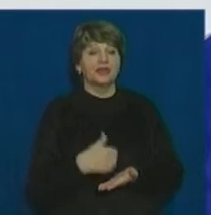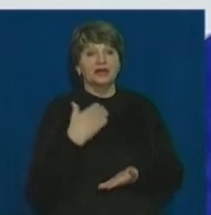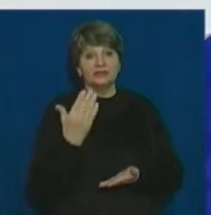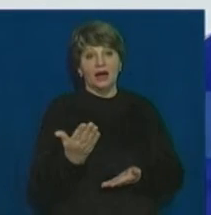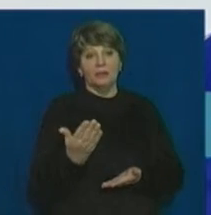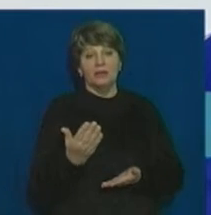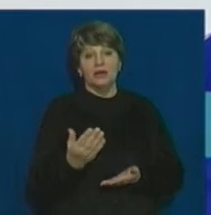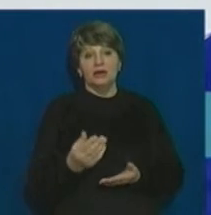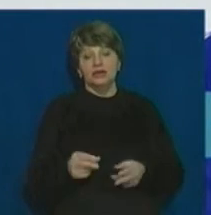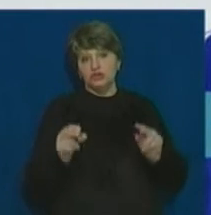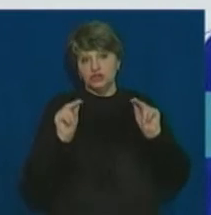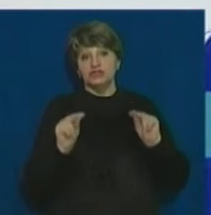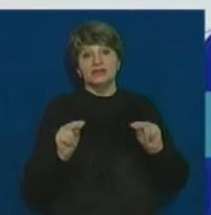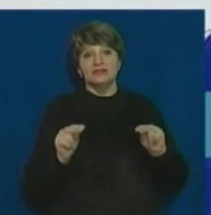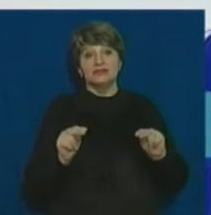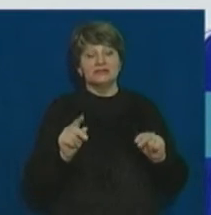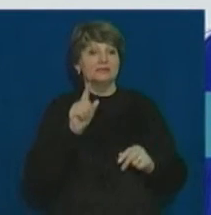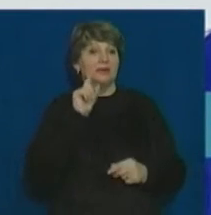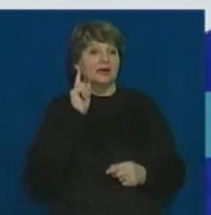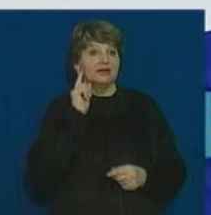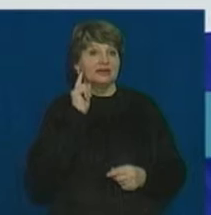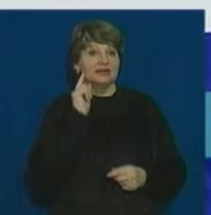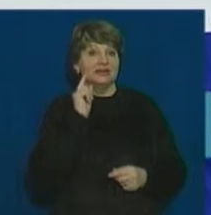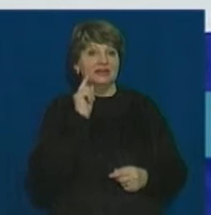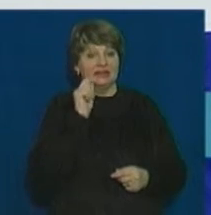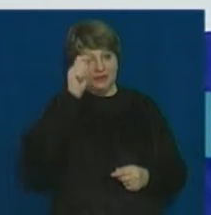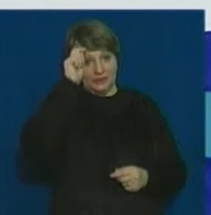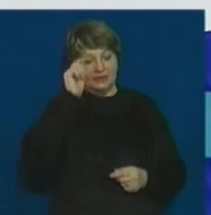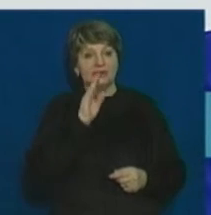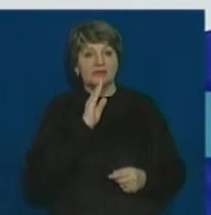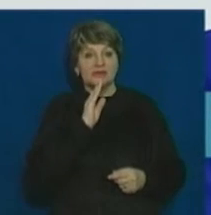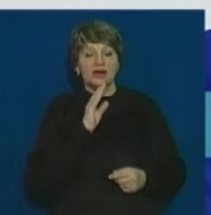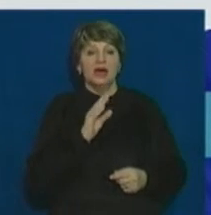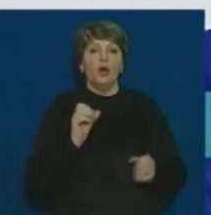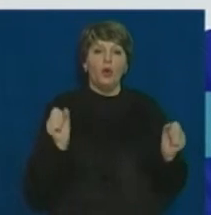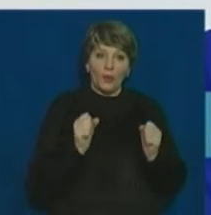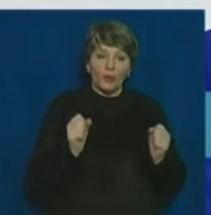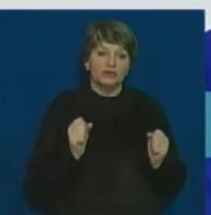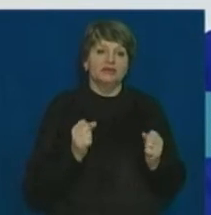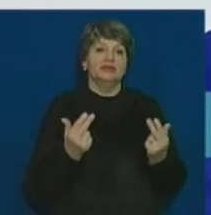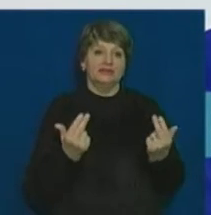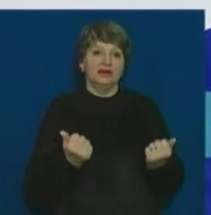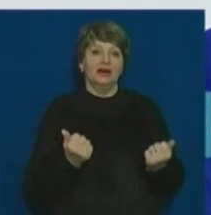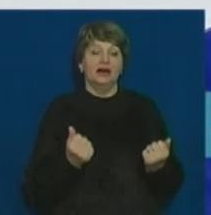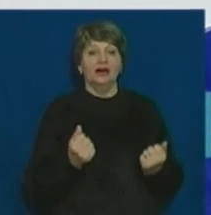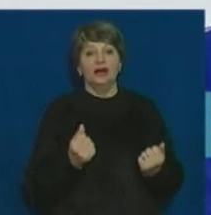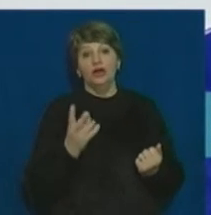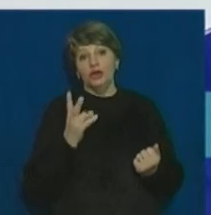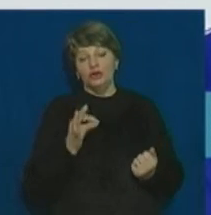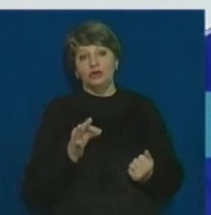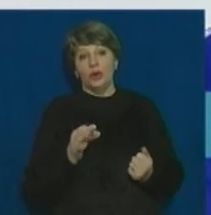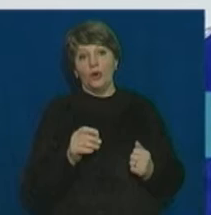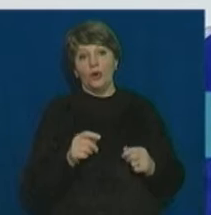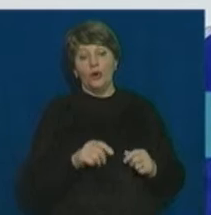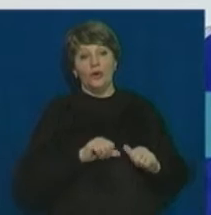це відкритість. Ну, все відбувалося, незважаючи на те, що було холодно, дуже в такій відкритій,